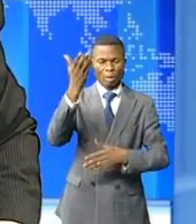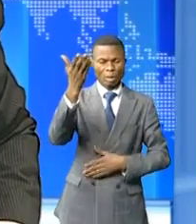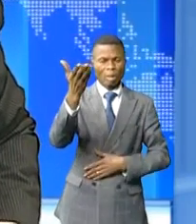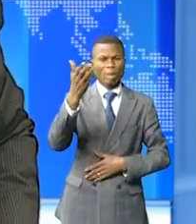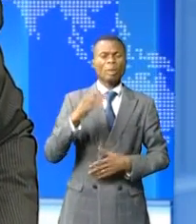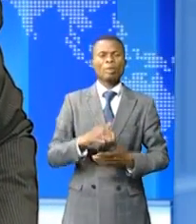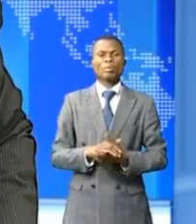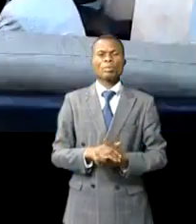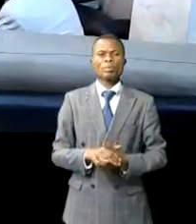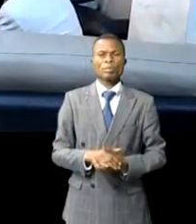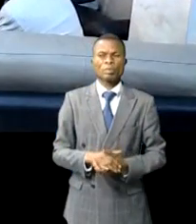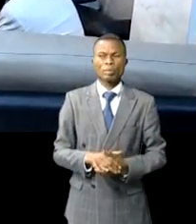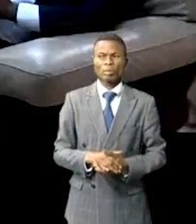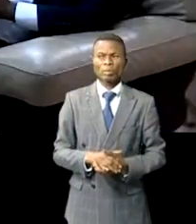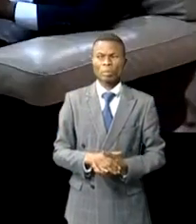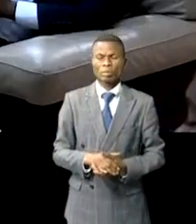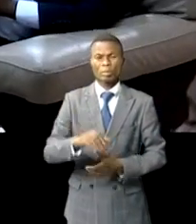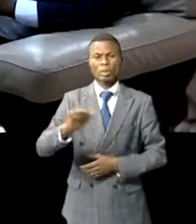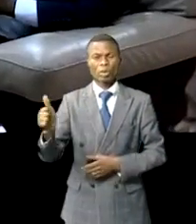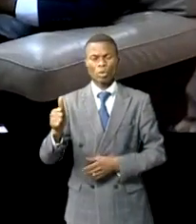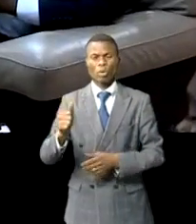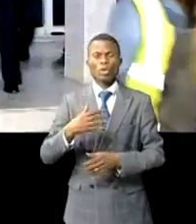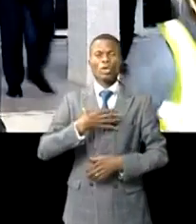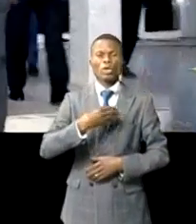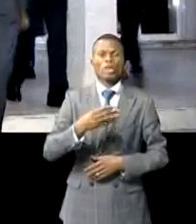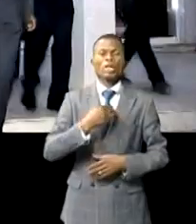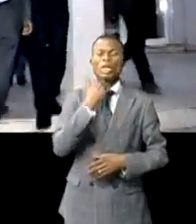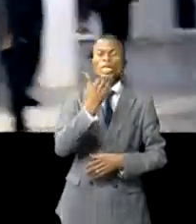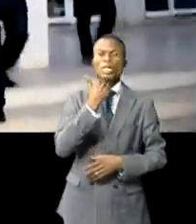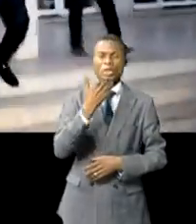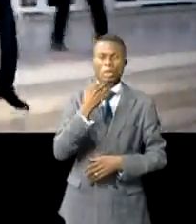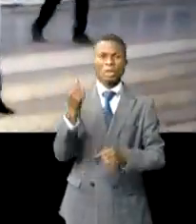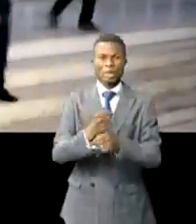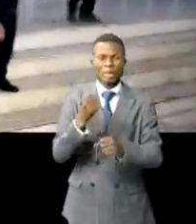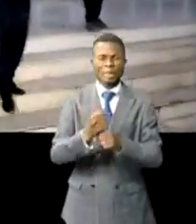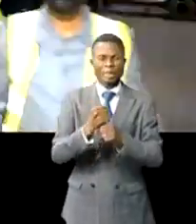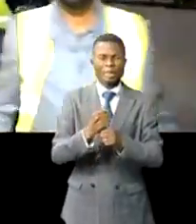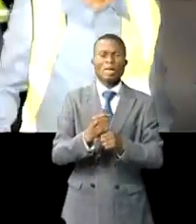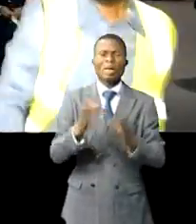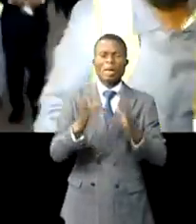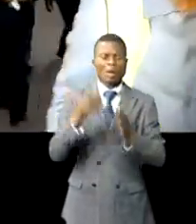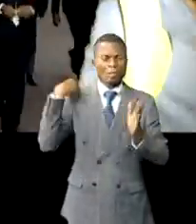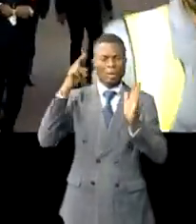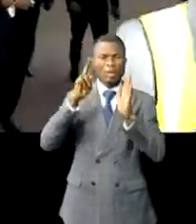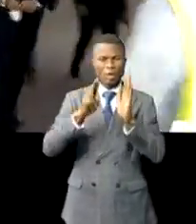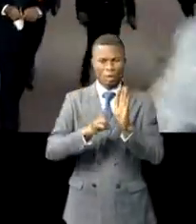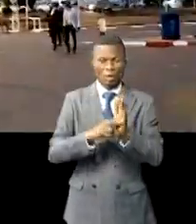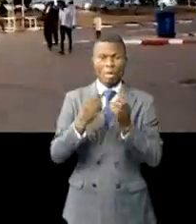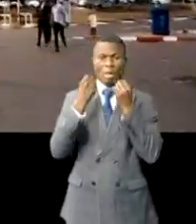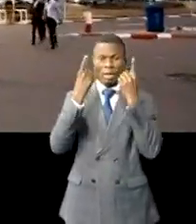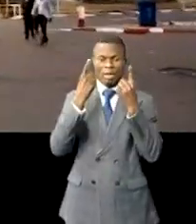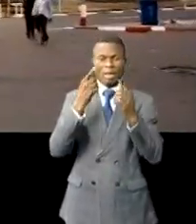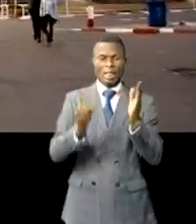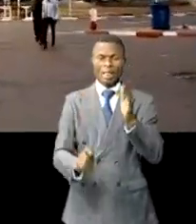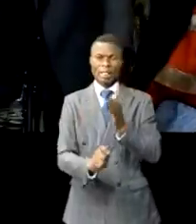Nyangui. Où certains opérateurs économiques jouent au chat et à la souris avec le gouvernement, la surprise est la